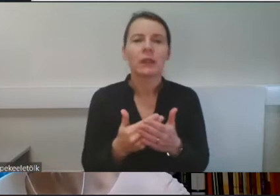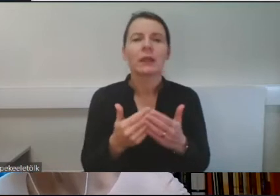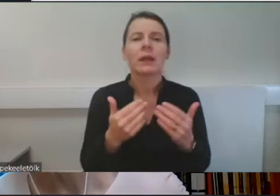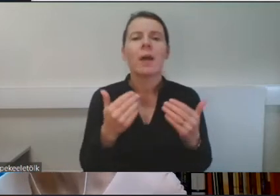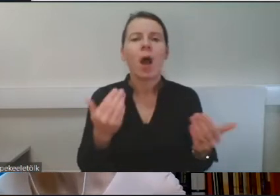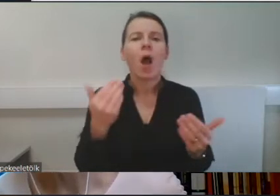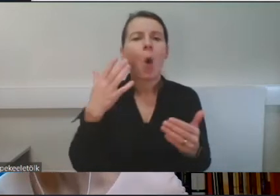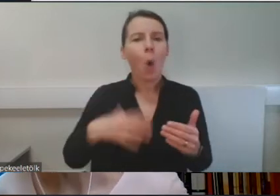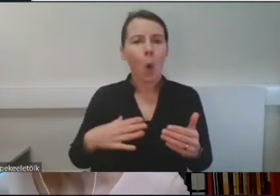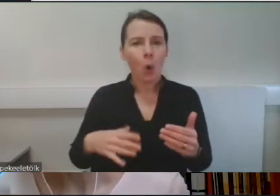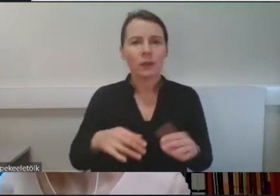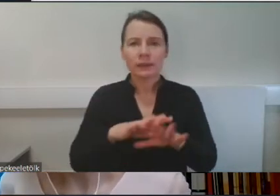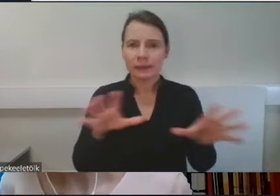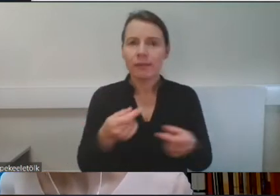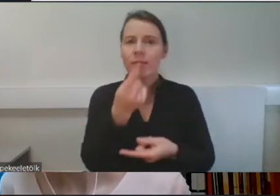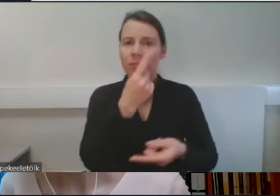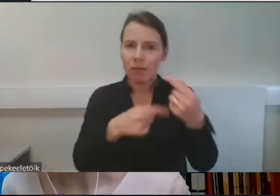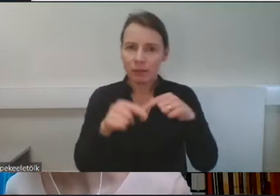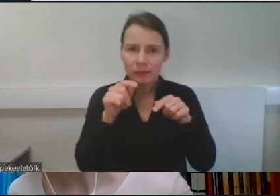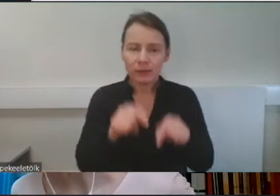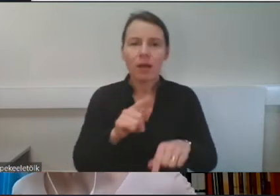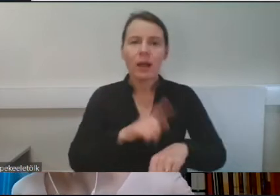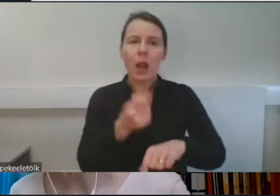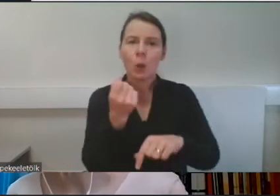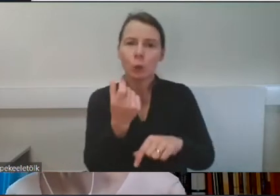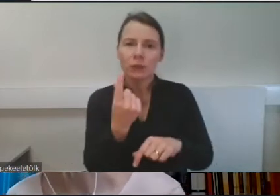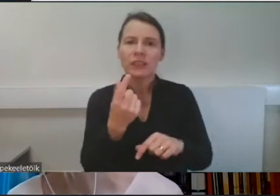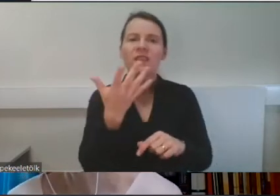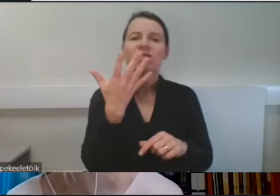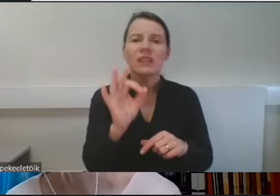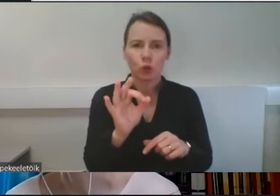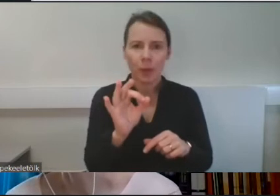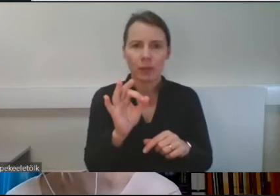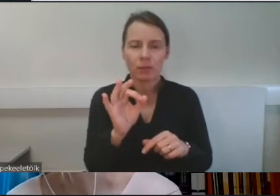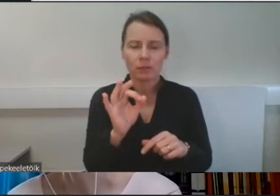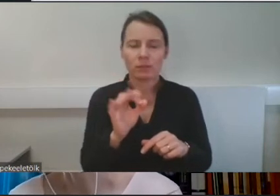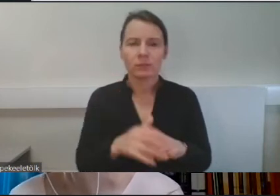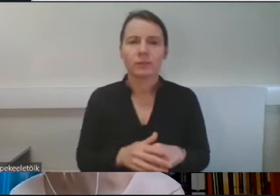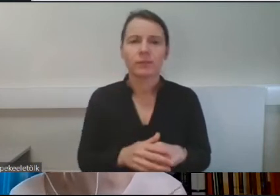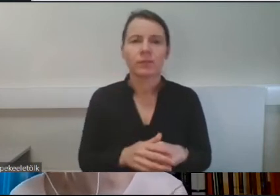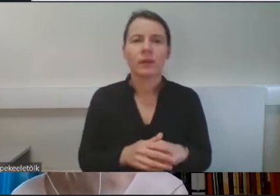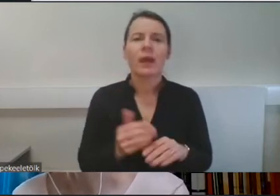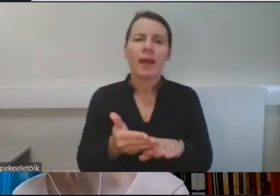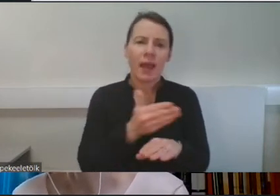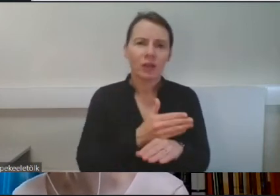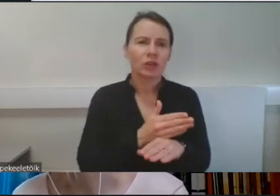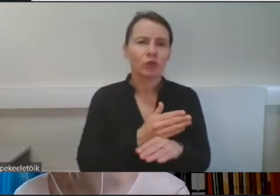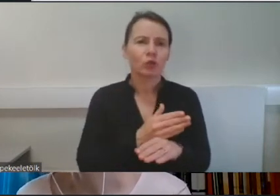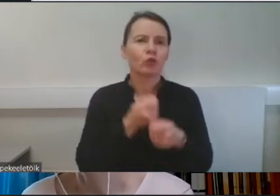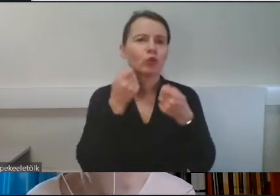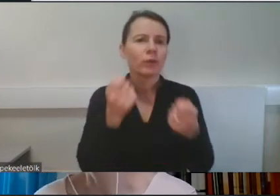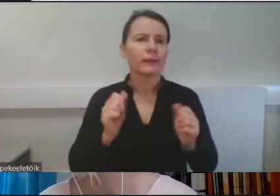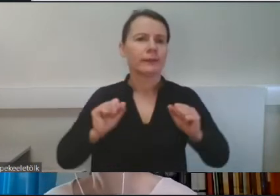statistika. Aga tõesti, Sotsiaalkindlustusamet ei ole neid andmeid niimoodi avaldanud, et aga on välja